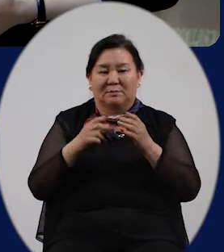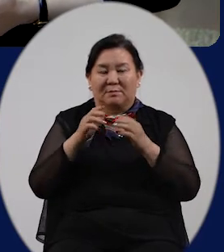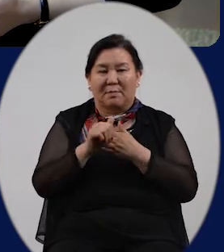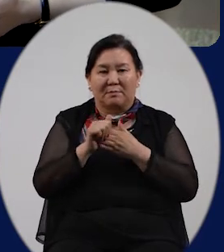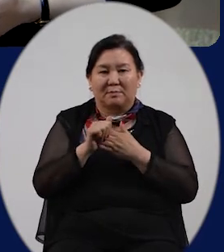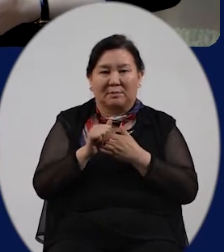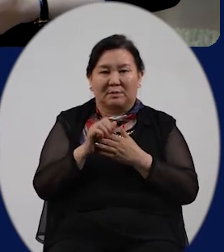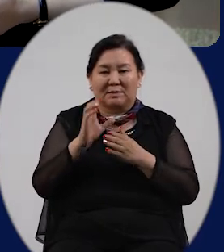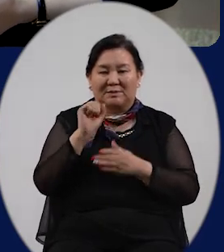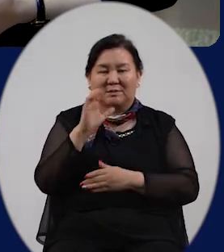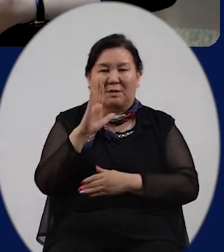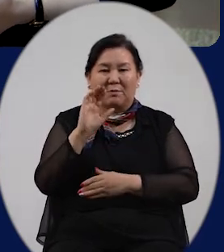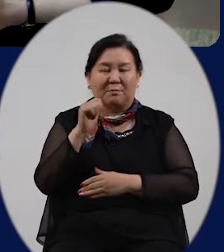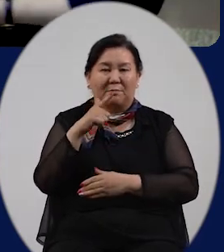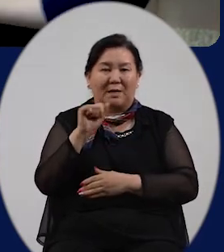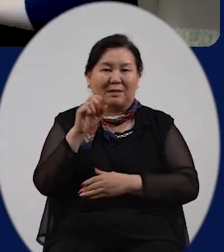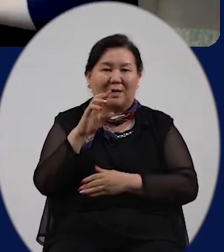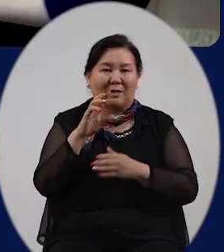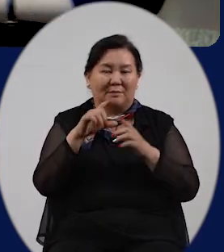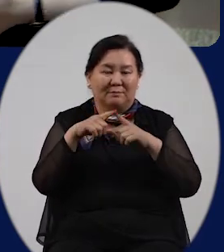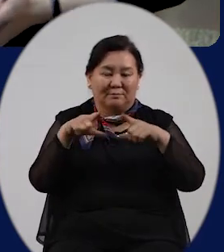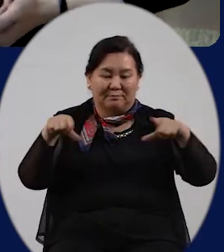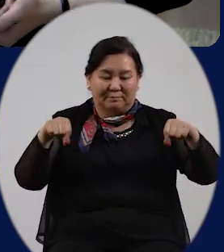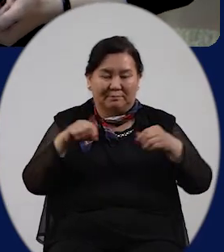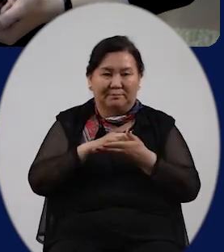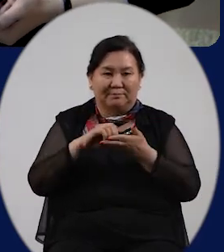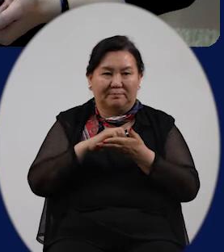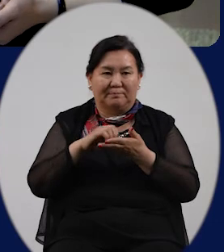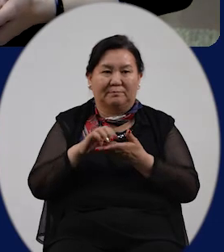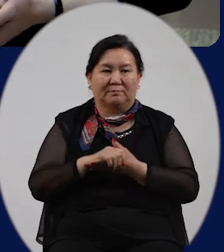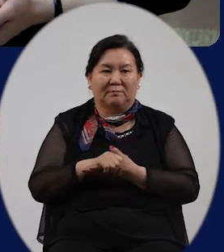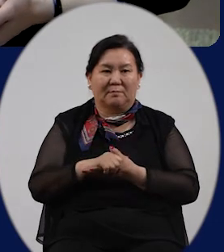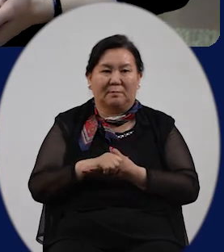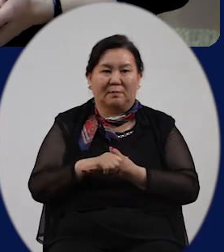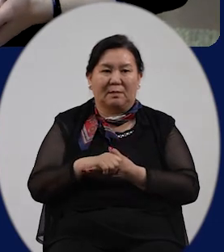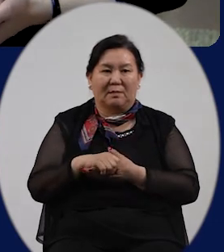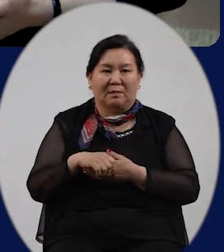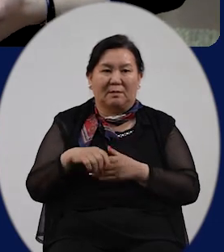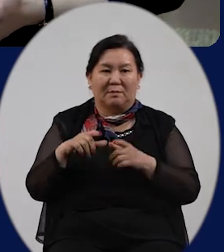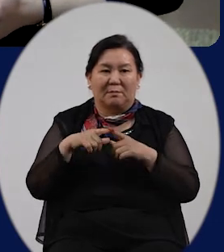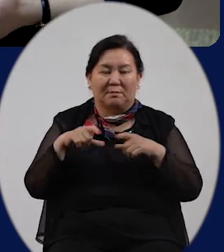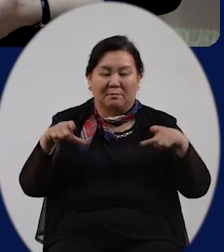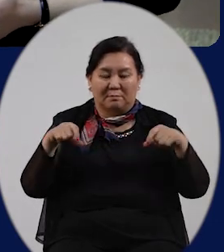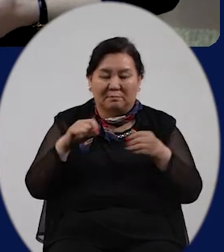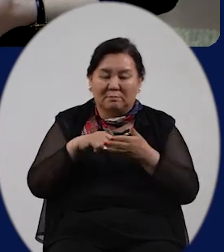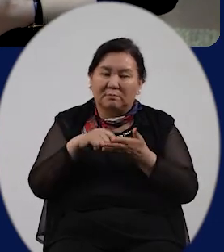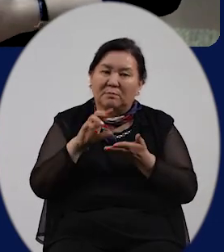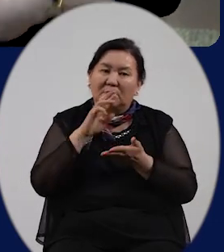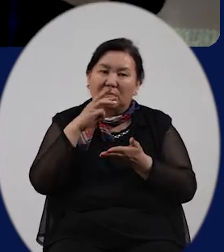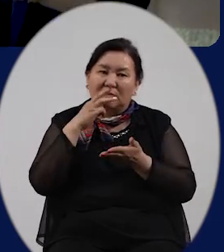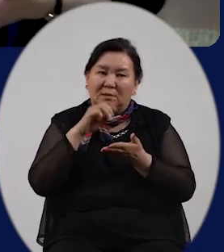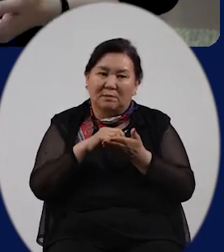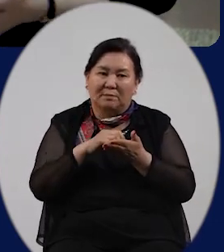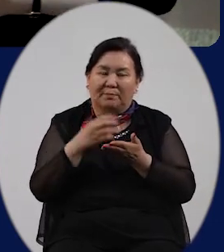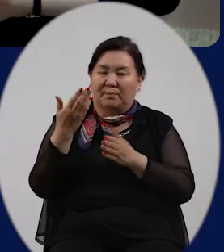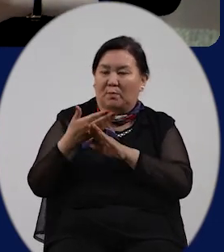бол сав баглаа болон жагсаалт бол байж байгаа. Үүнийг бол pack and list гэж нэрлэдэг. За pack and list дээр бид нар юуг оруулах шаардлагатай байх гэхээр өмнөх